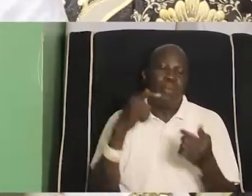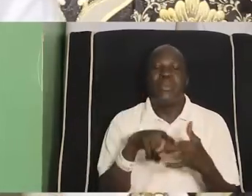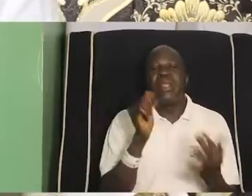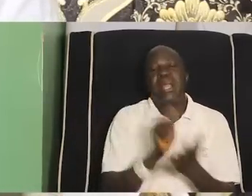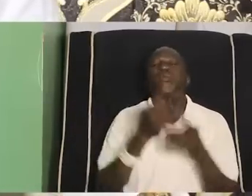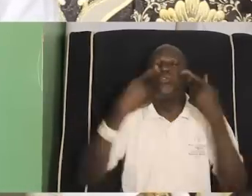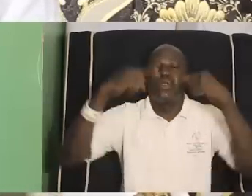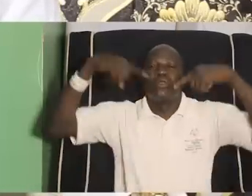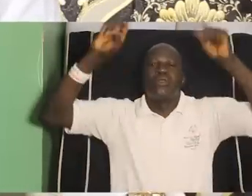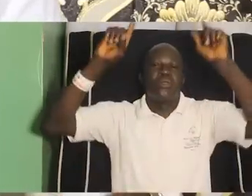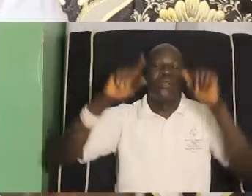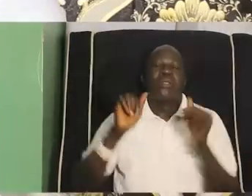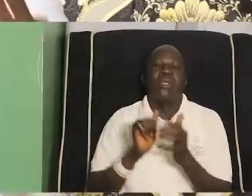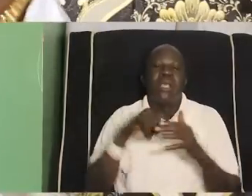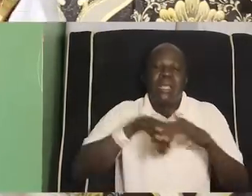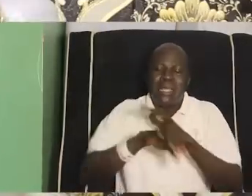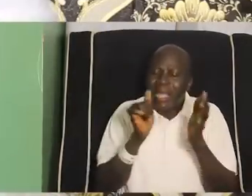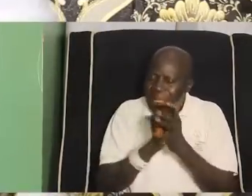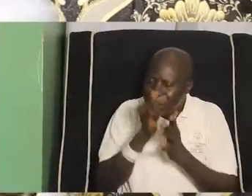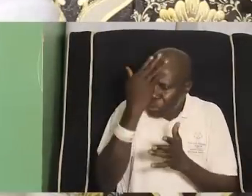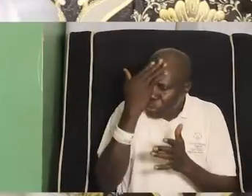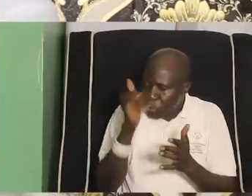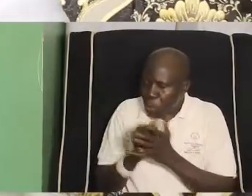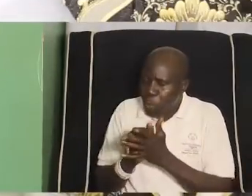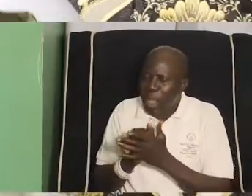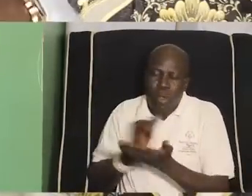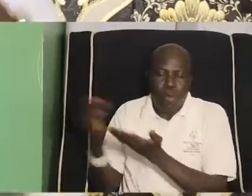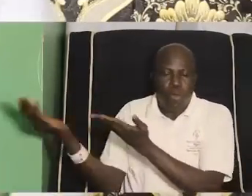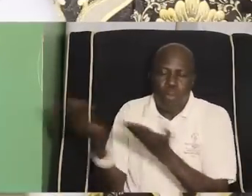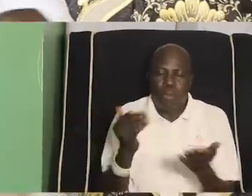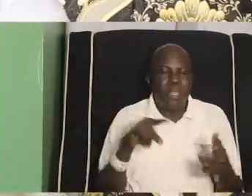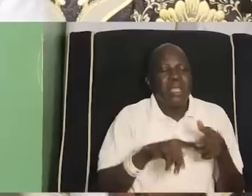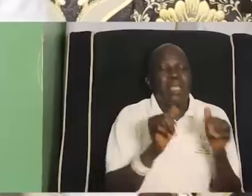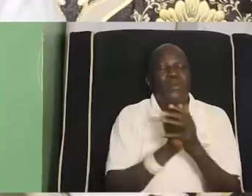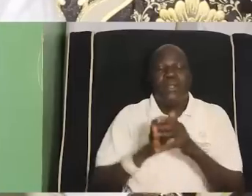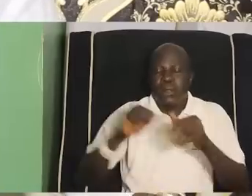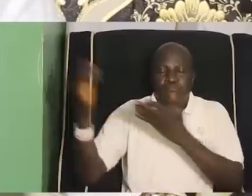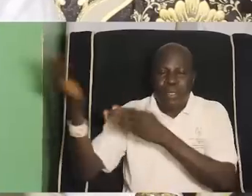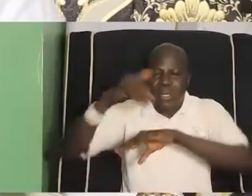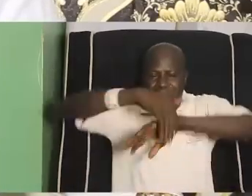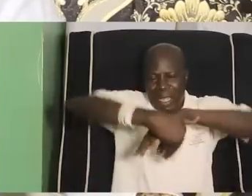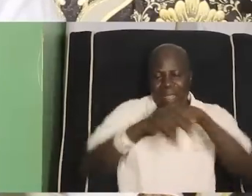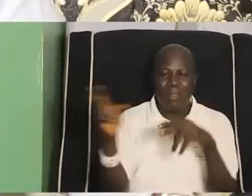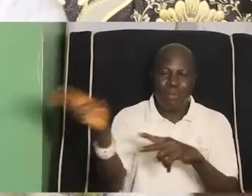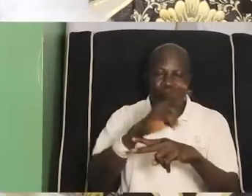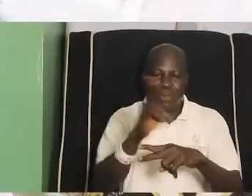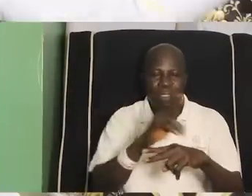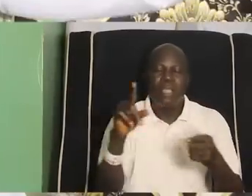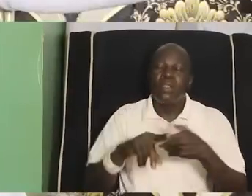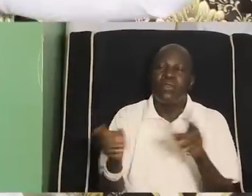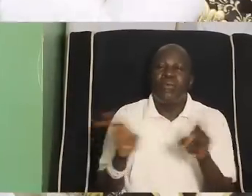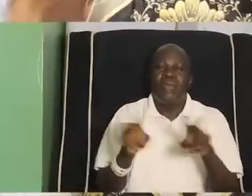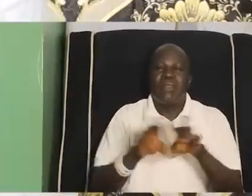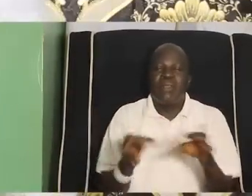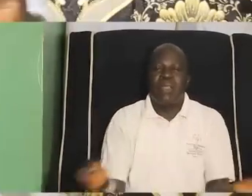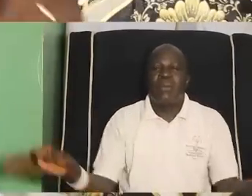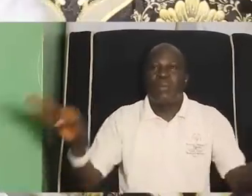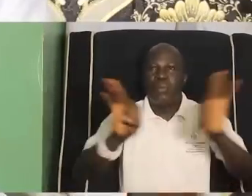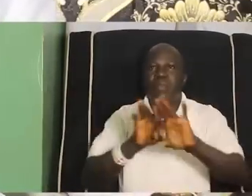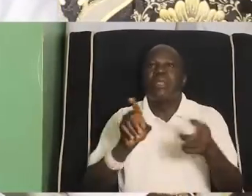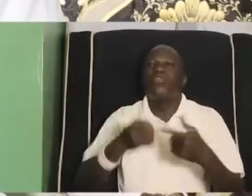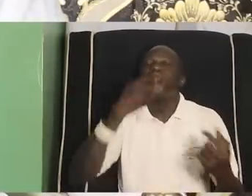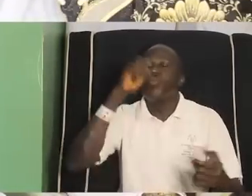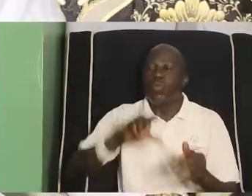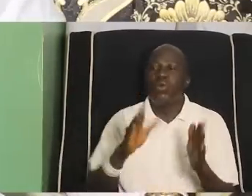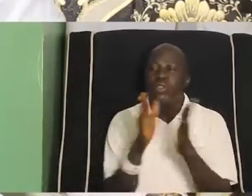ló máa ń jẹ́. It will lead to success. Láti gbọ́dọ̀ mú ìṣòro òní ní pàtàkì. That's why we must say tonight vigil. Tó o gbọ́dọ̀ gbàdúrà. You must